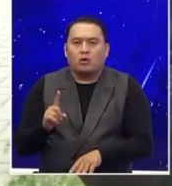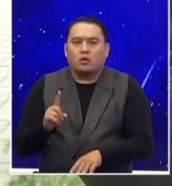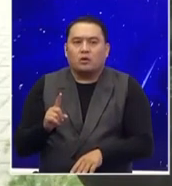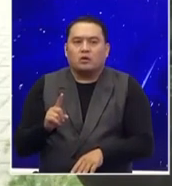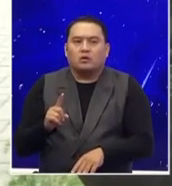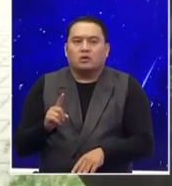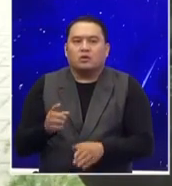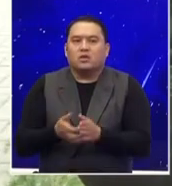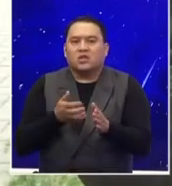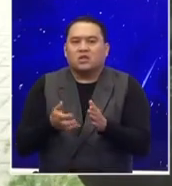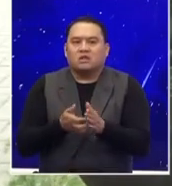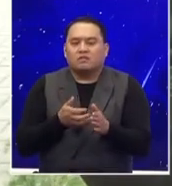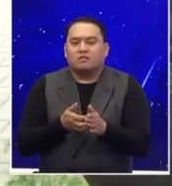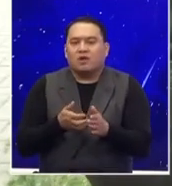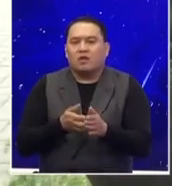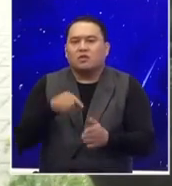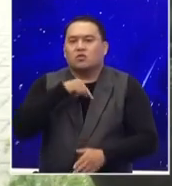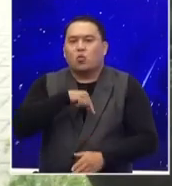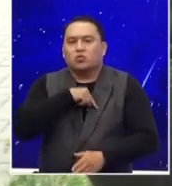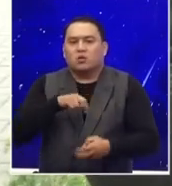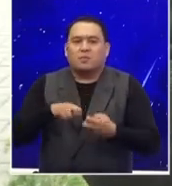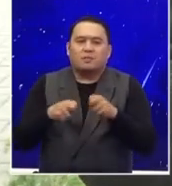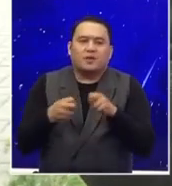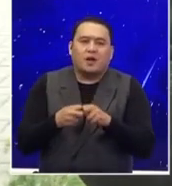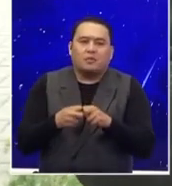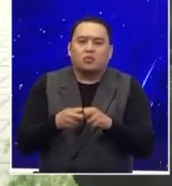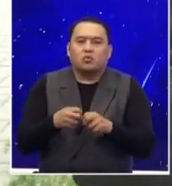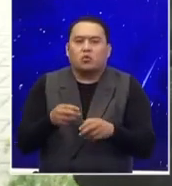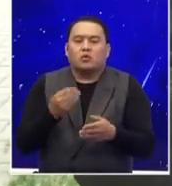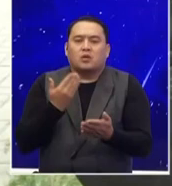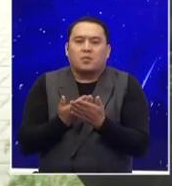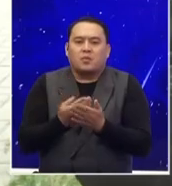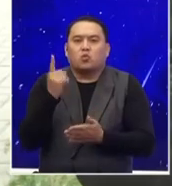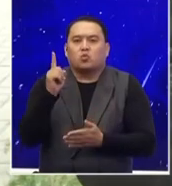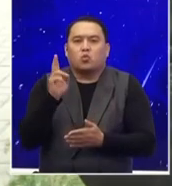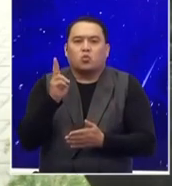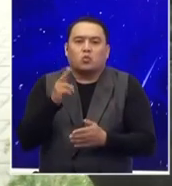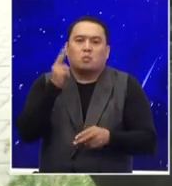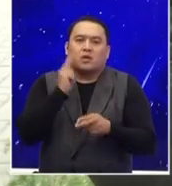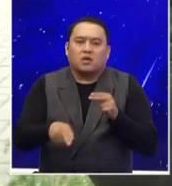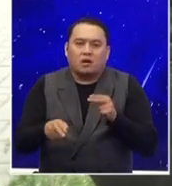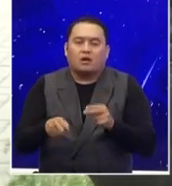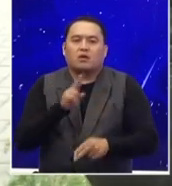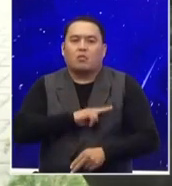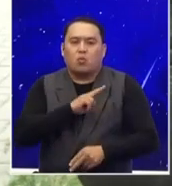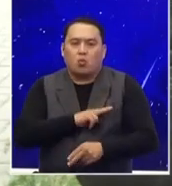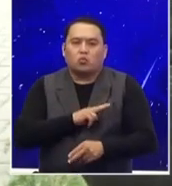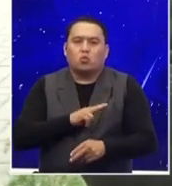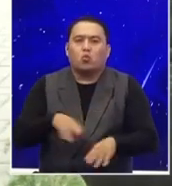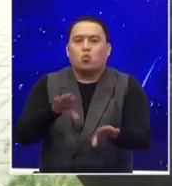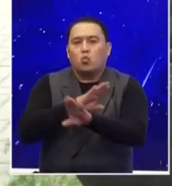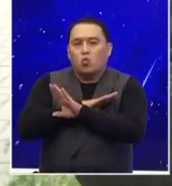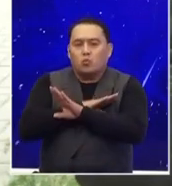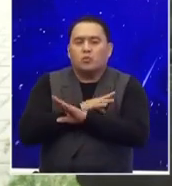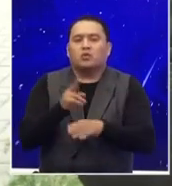кризисное состояние человека. То есть кто-то потерял работу, кто-то потерял близкого человека, ну,